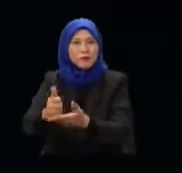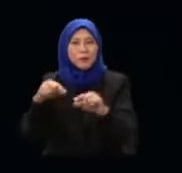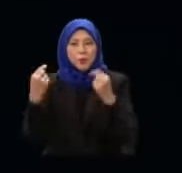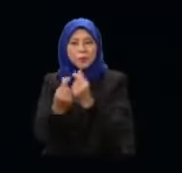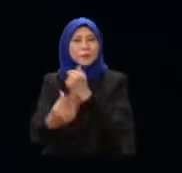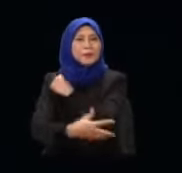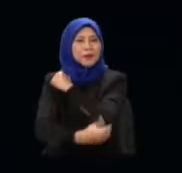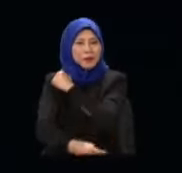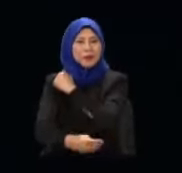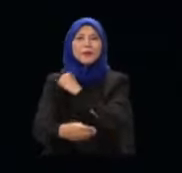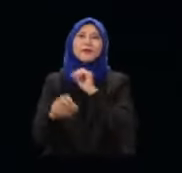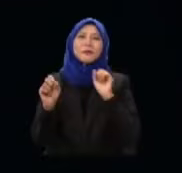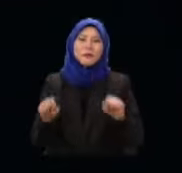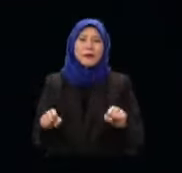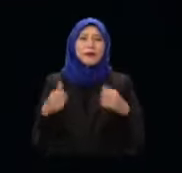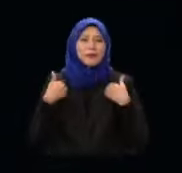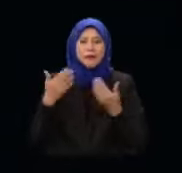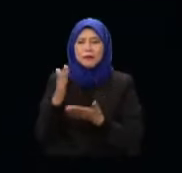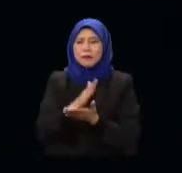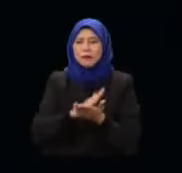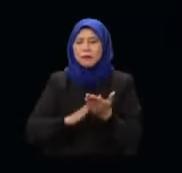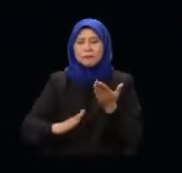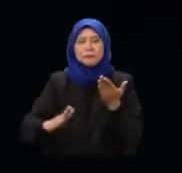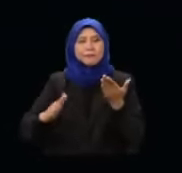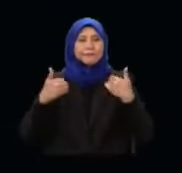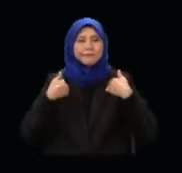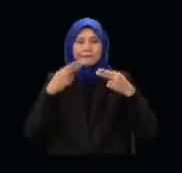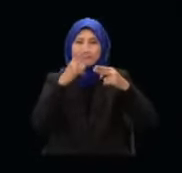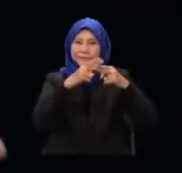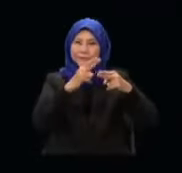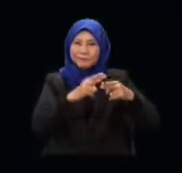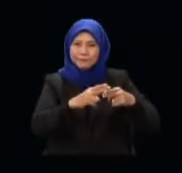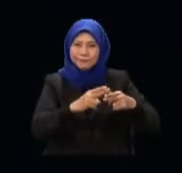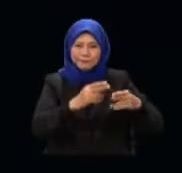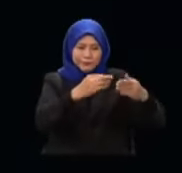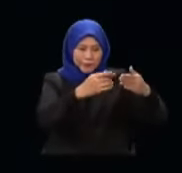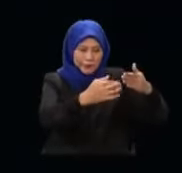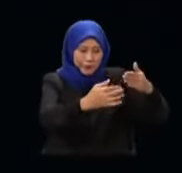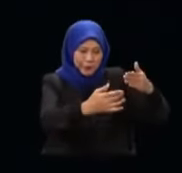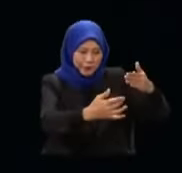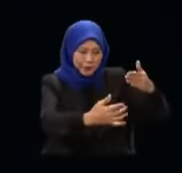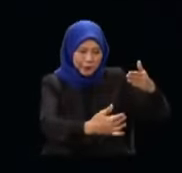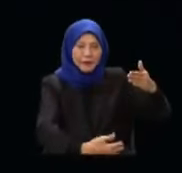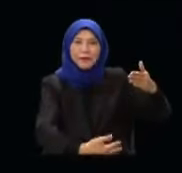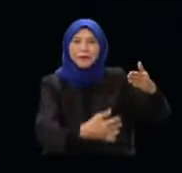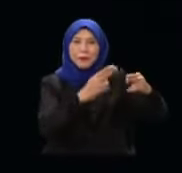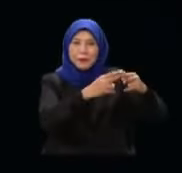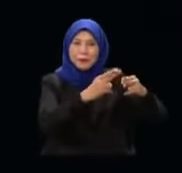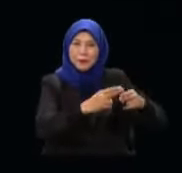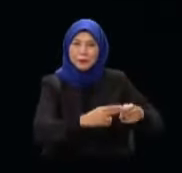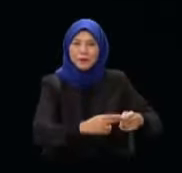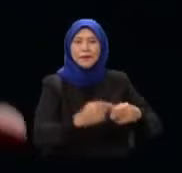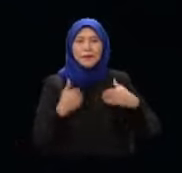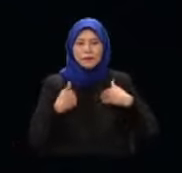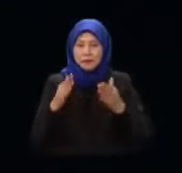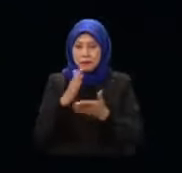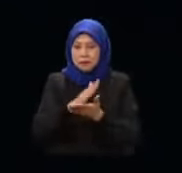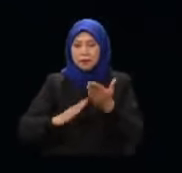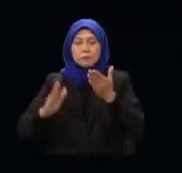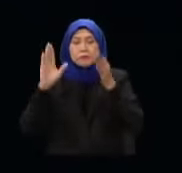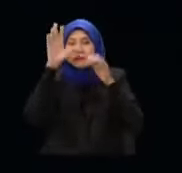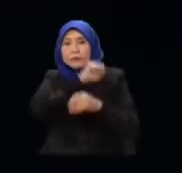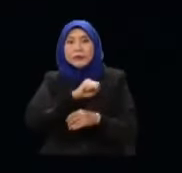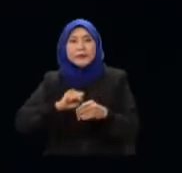situ Jadi mungkin agaknya Aduh Sinar raisin Arai senarai senarai atau Ado diantara kelompok ini